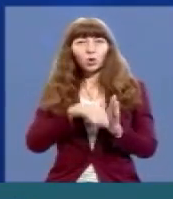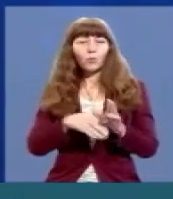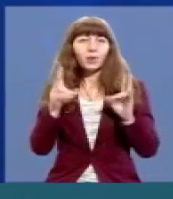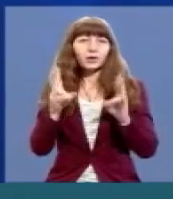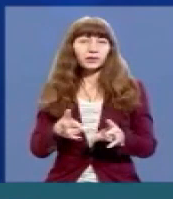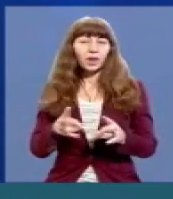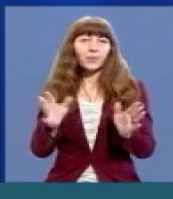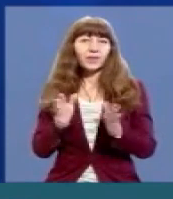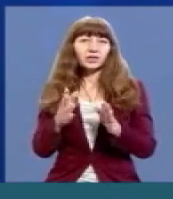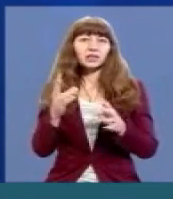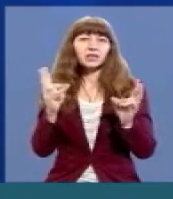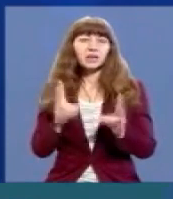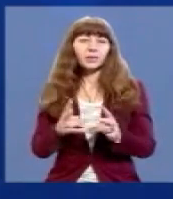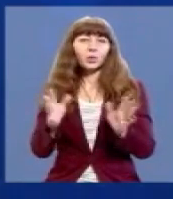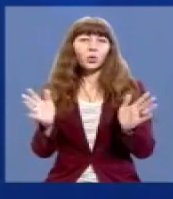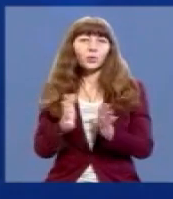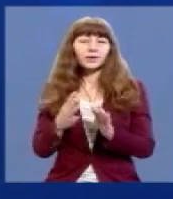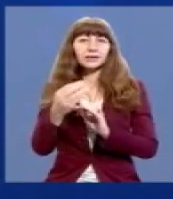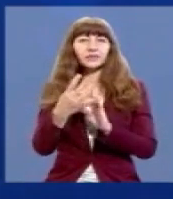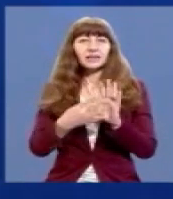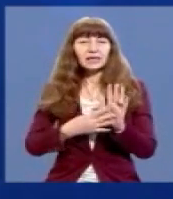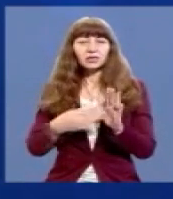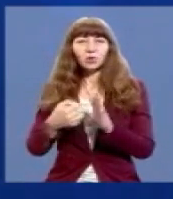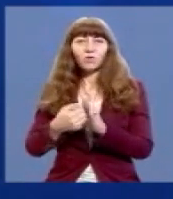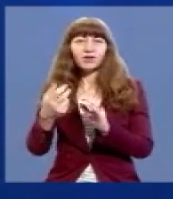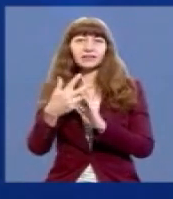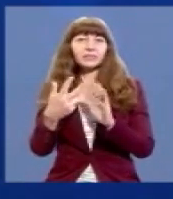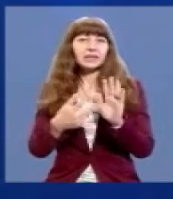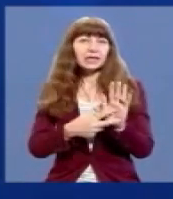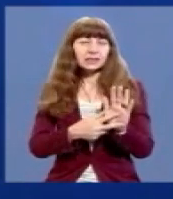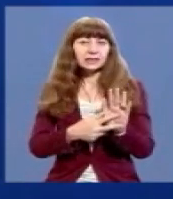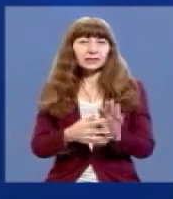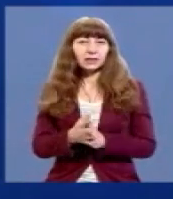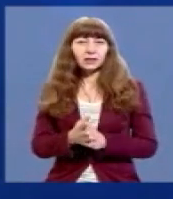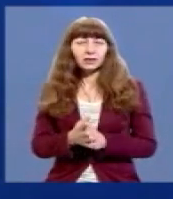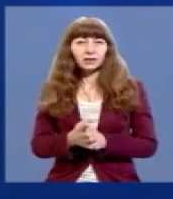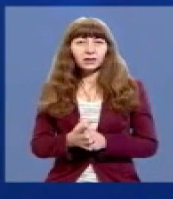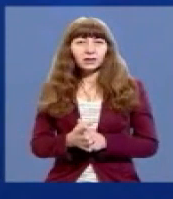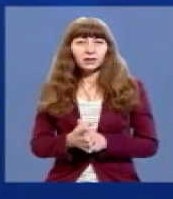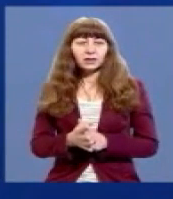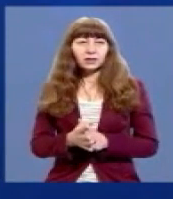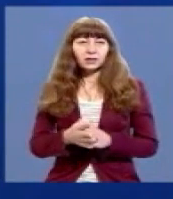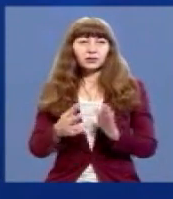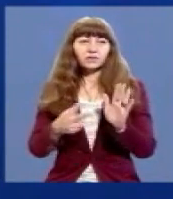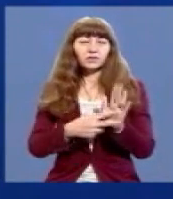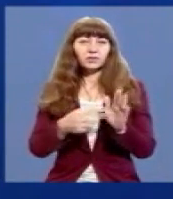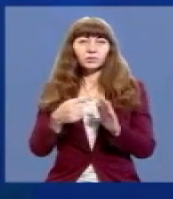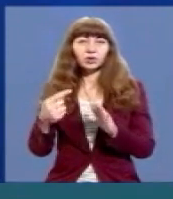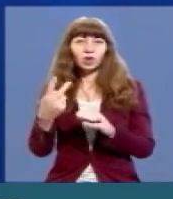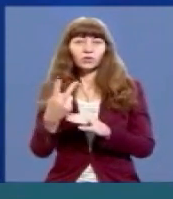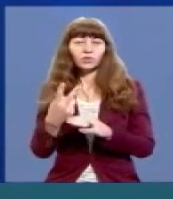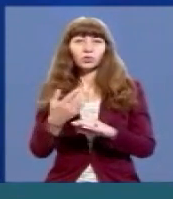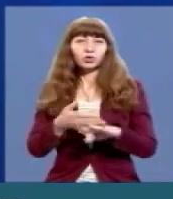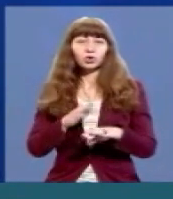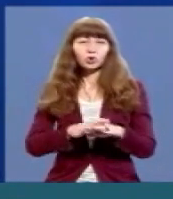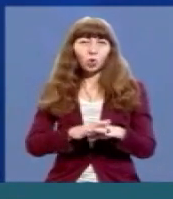Жеңіл жарақатпен зардап шеккендердің саны 19-дан 18-ге дейін, орташа 8-ден 2-ге дейін төмендеді. Ауыр жарақатпен 14-ден 16-ға дейін